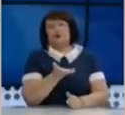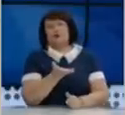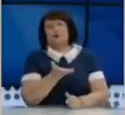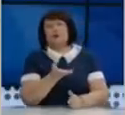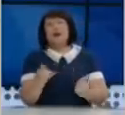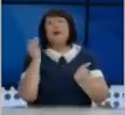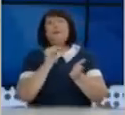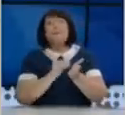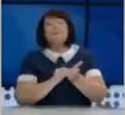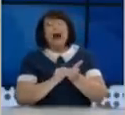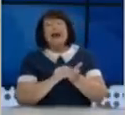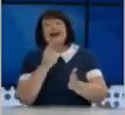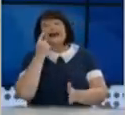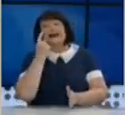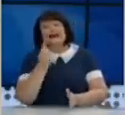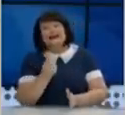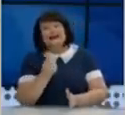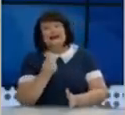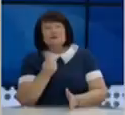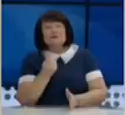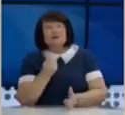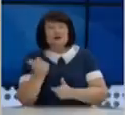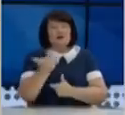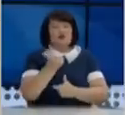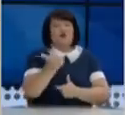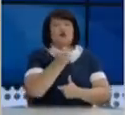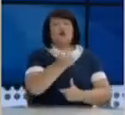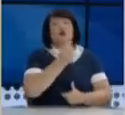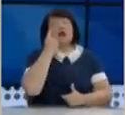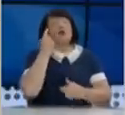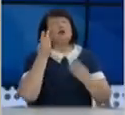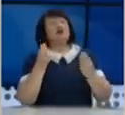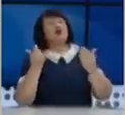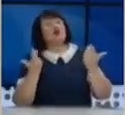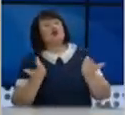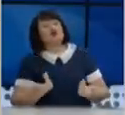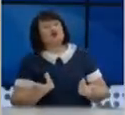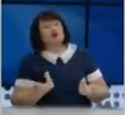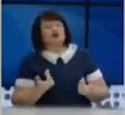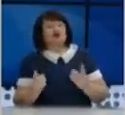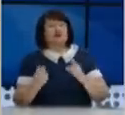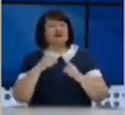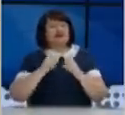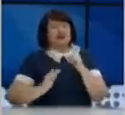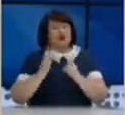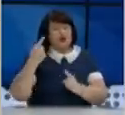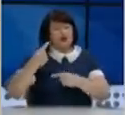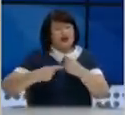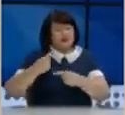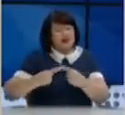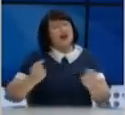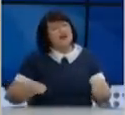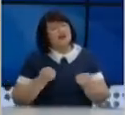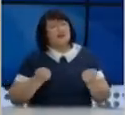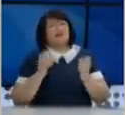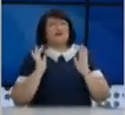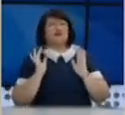Επαναπροσδιορισμός χρειάζεται του δόγματος της δασοπυρόσβεσης στην Ελλάδα, με βάση τα σύγχρονα δεδομένα και την εμπειρία. Και